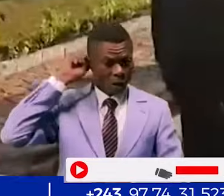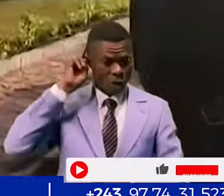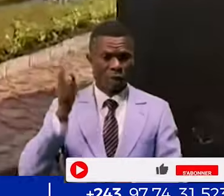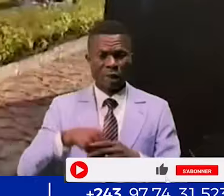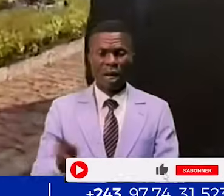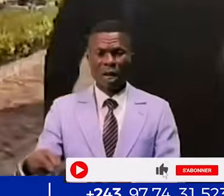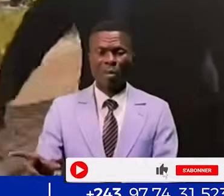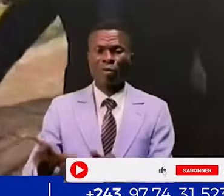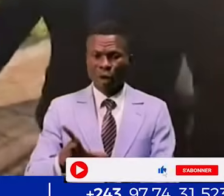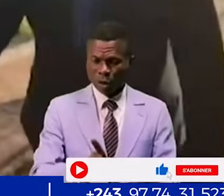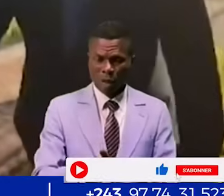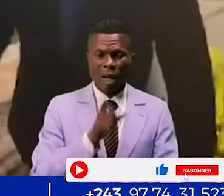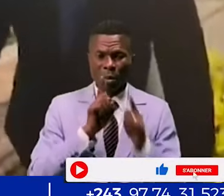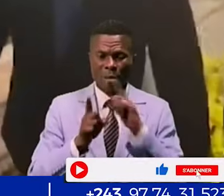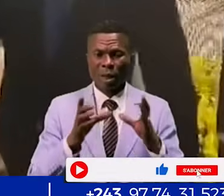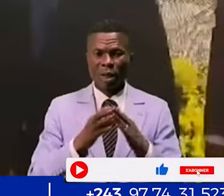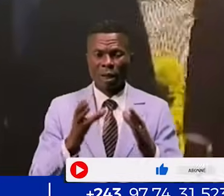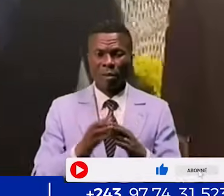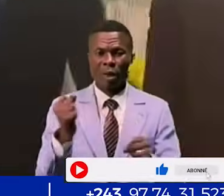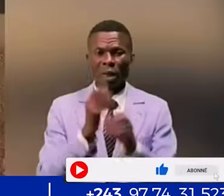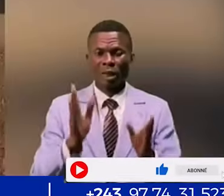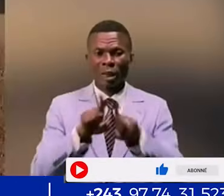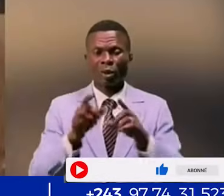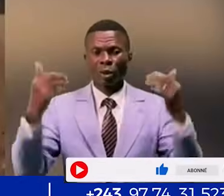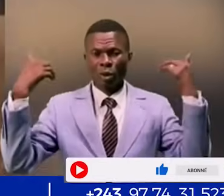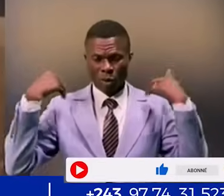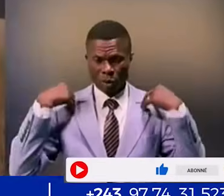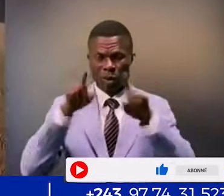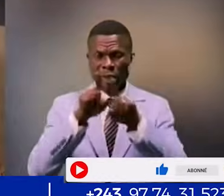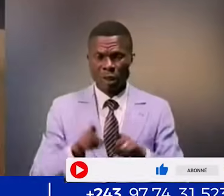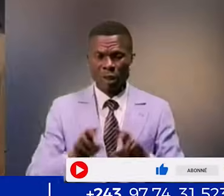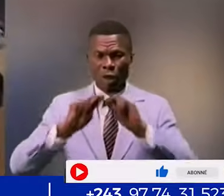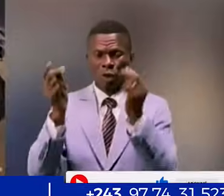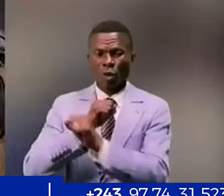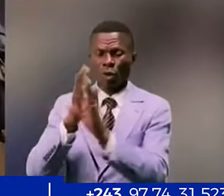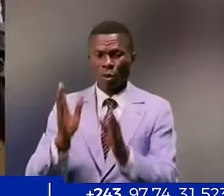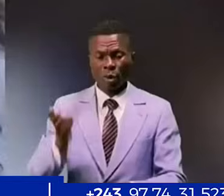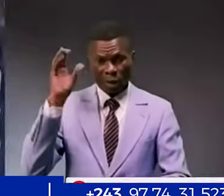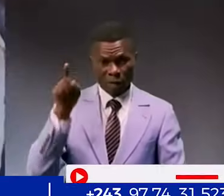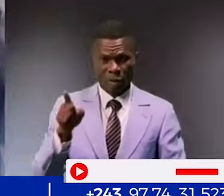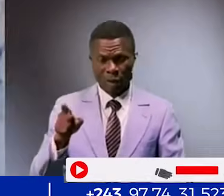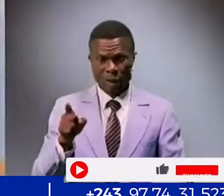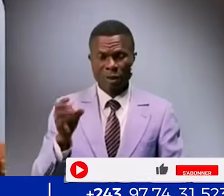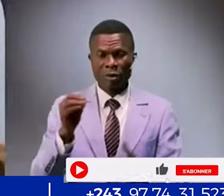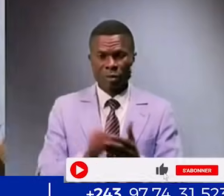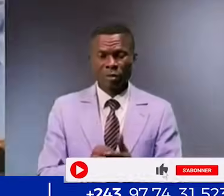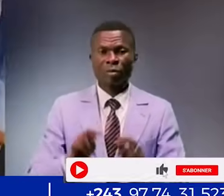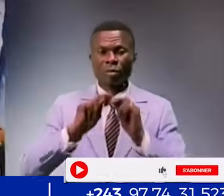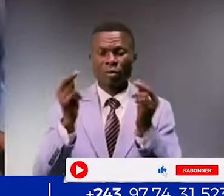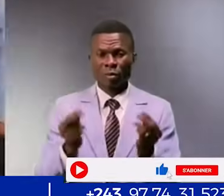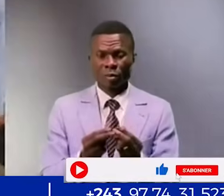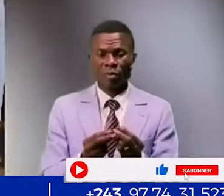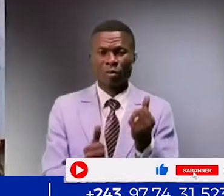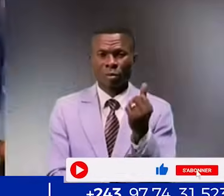Lualaba, où il a eu des échanges avec les agents et cadres ainsi que l'intersyndicale locale. Par ailleurs, la grande